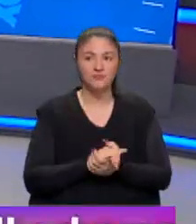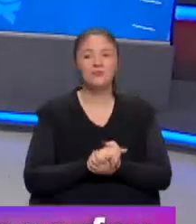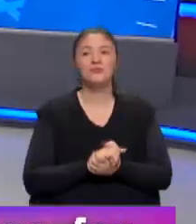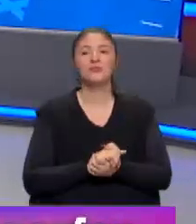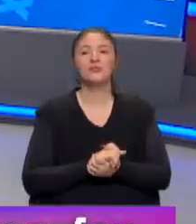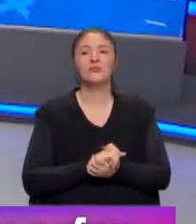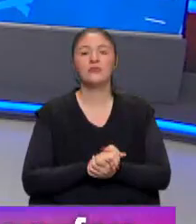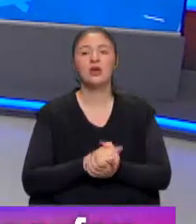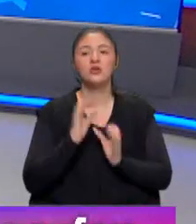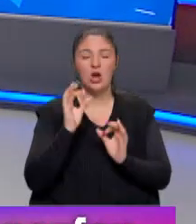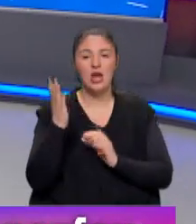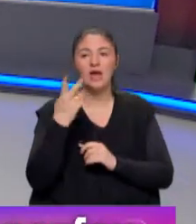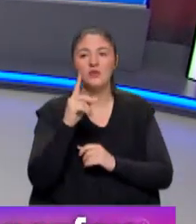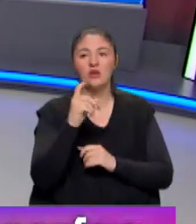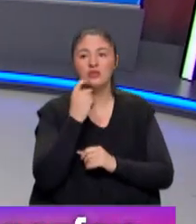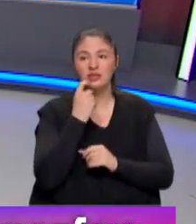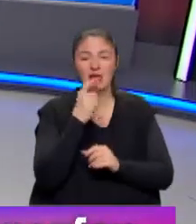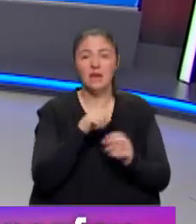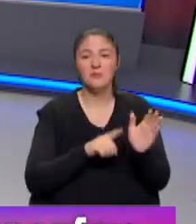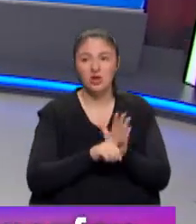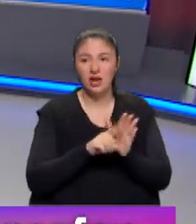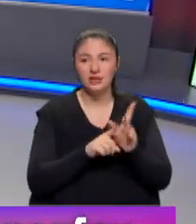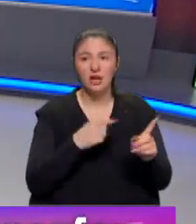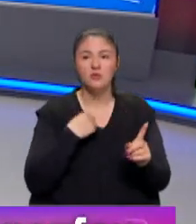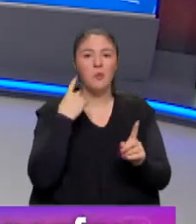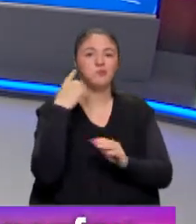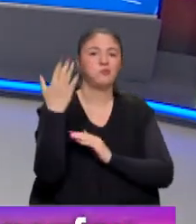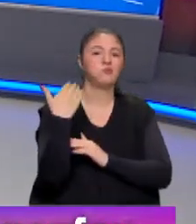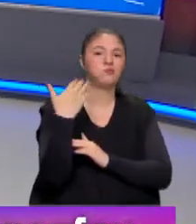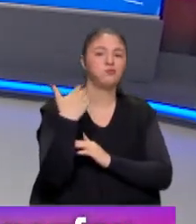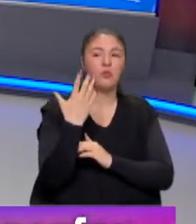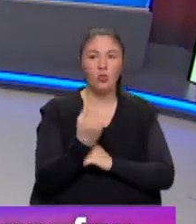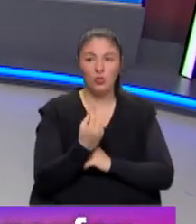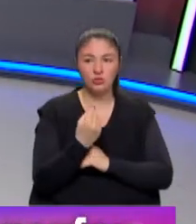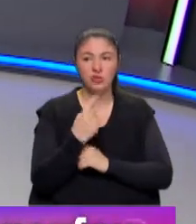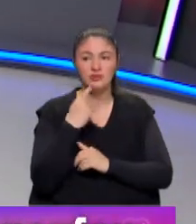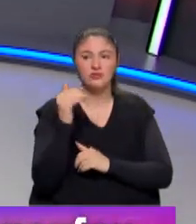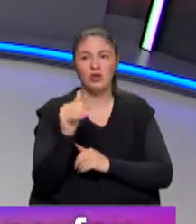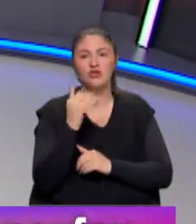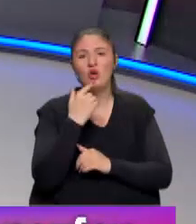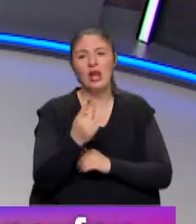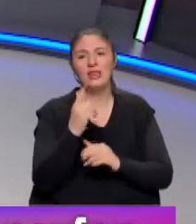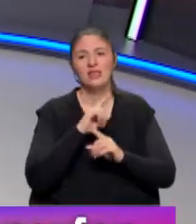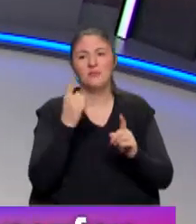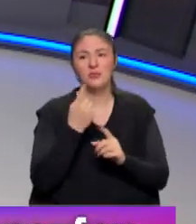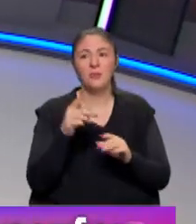olalım. Şöyle, 2019'daki başarıda yok sayıldık. Gelen itirazlardan birisi bu. Masadan kalktığımızda